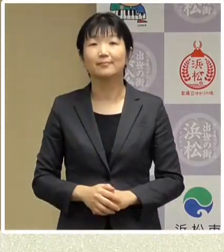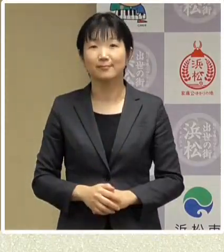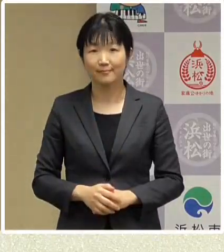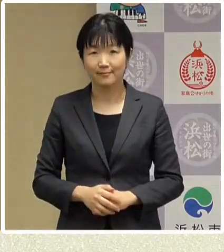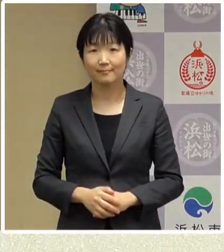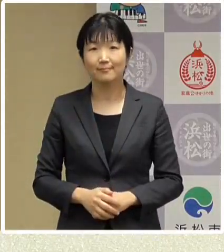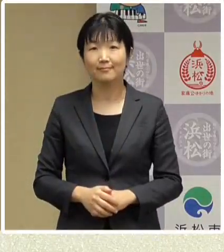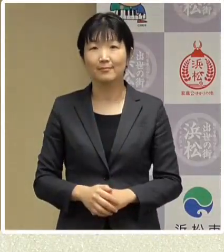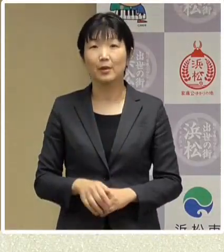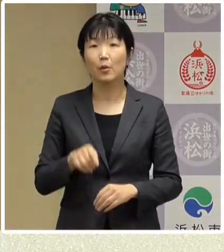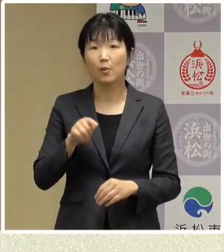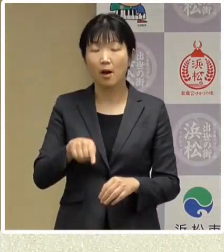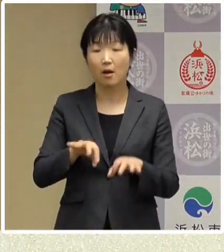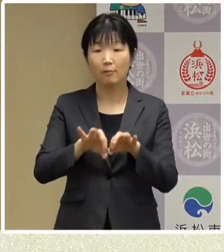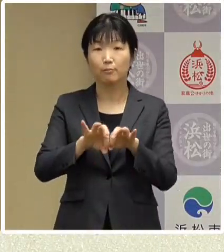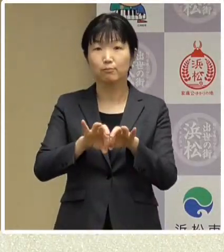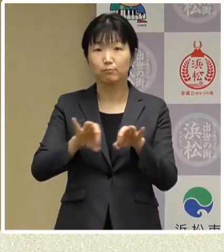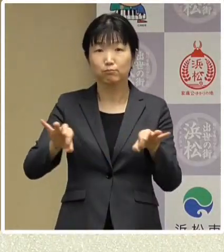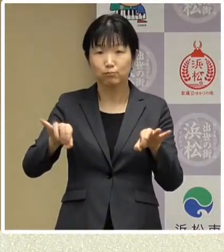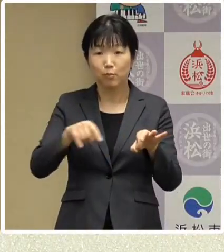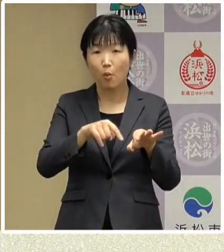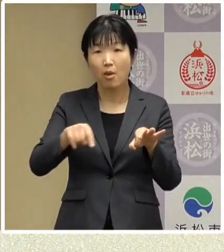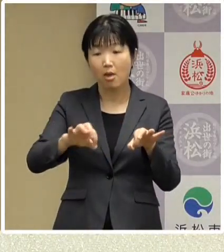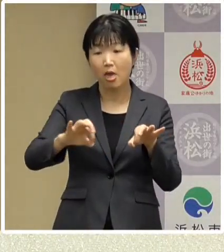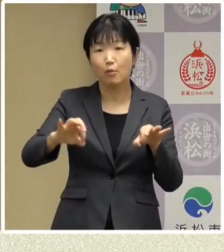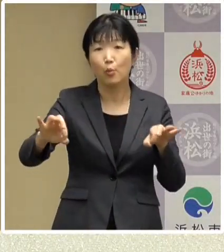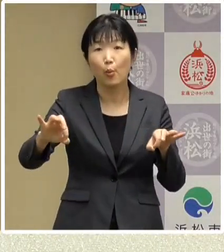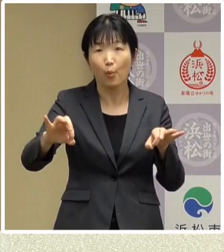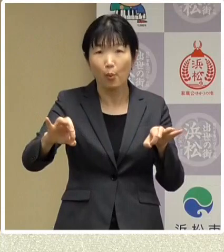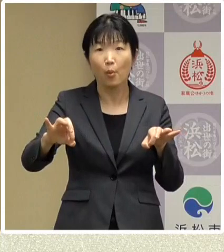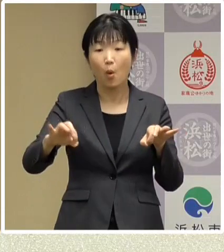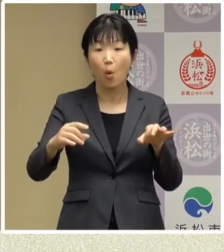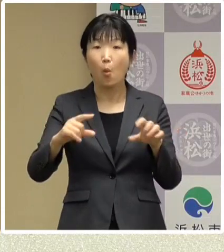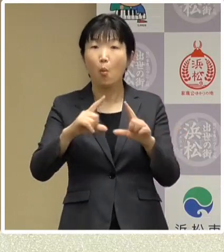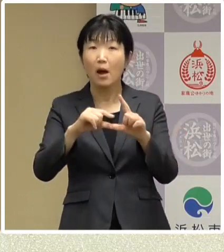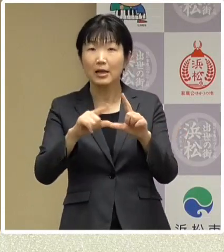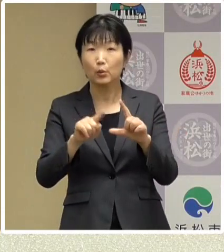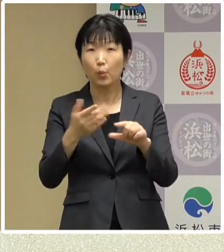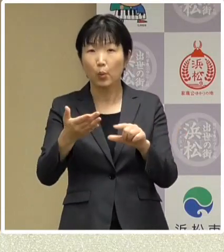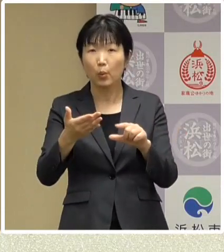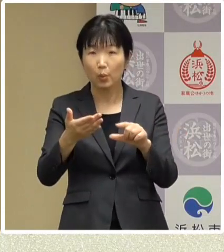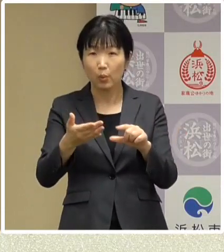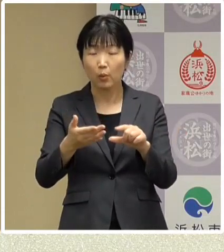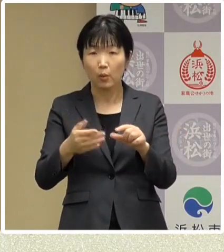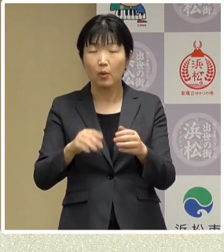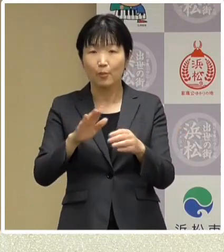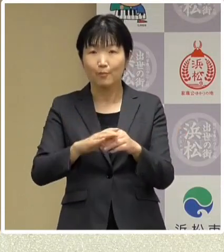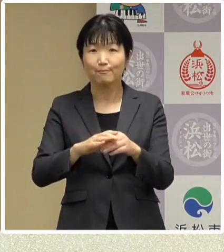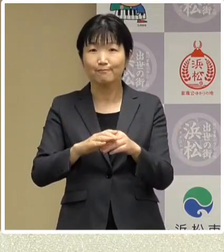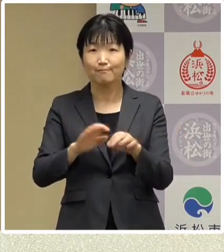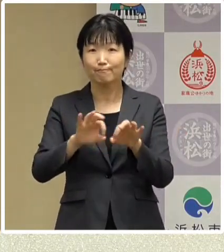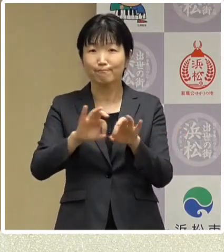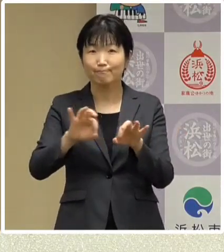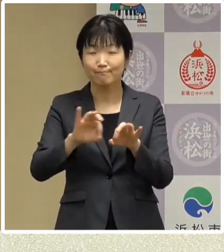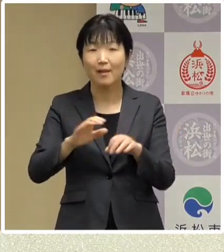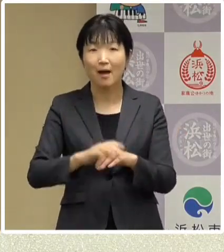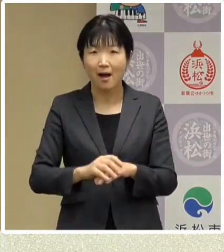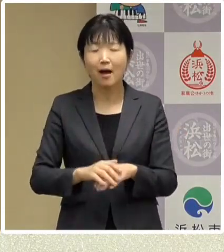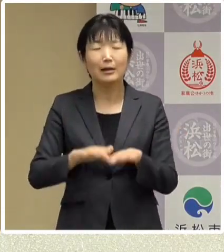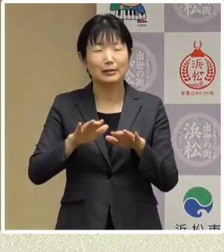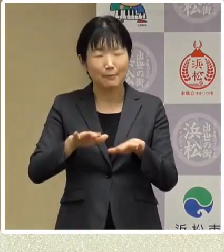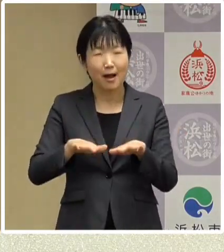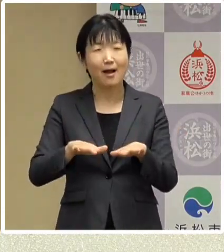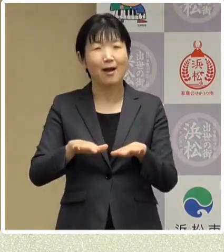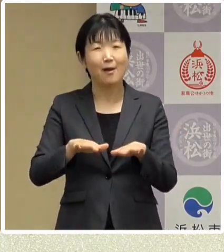管の延長でいうと割合とかって、なんか耐久年数を超えてるものとかって、そういうのって出たりするんでし ょう。すみません、その点については現